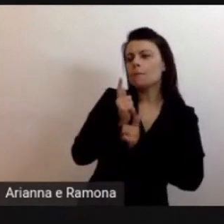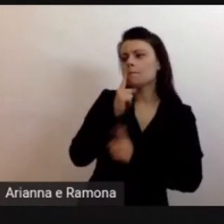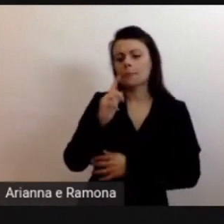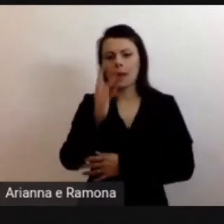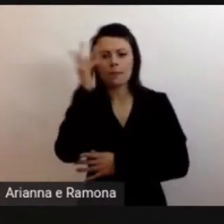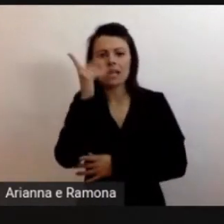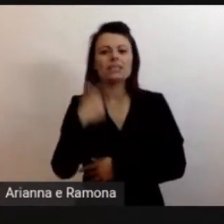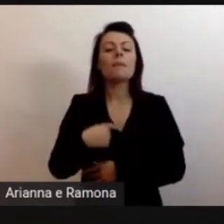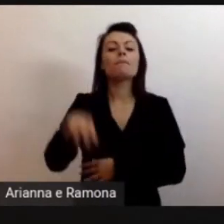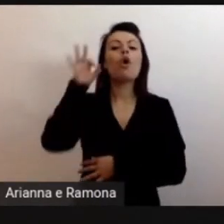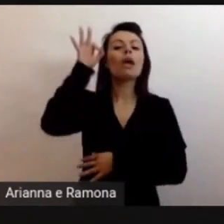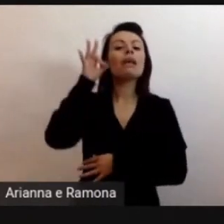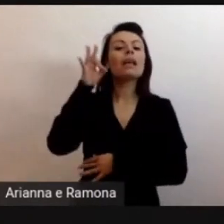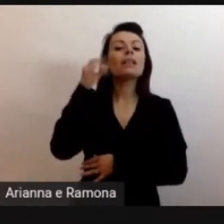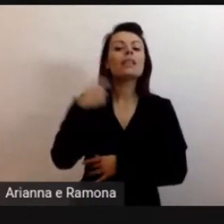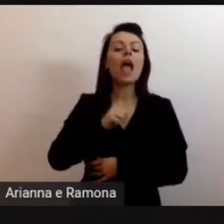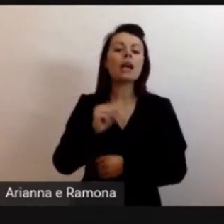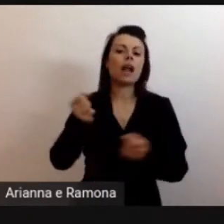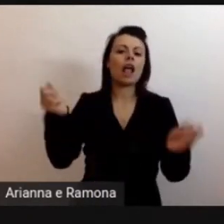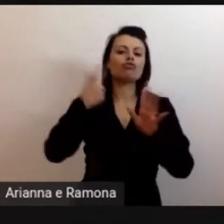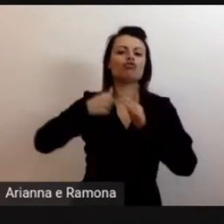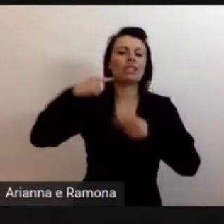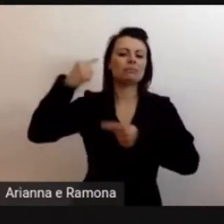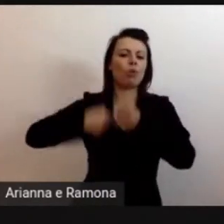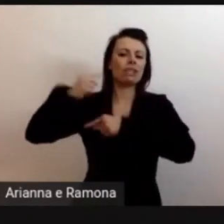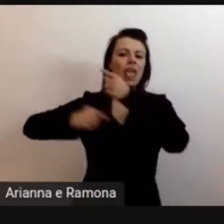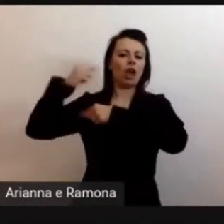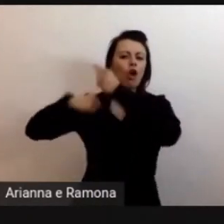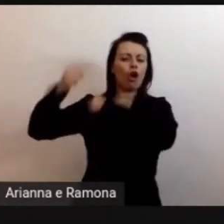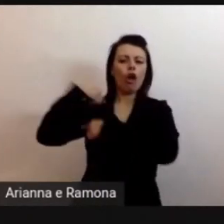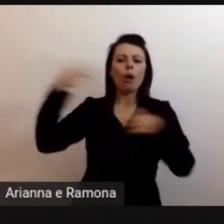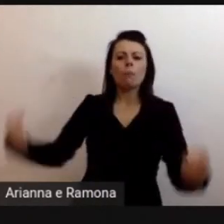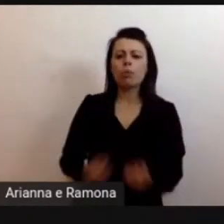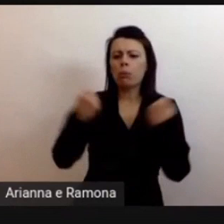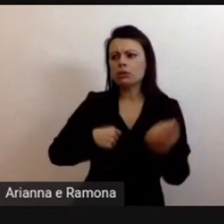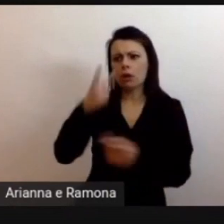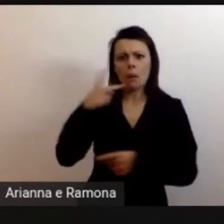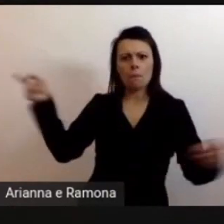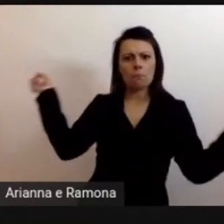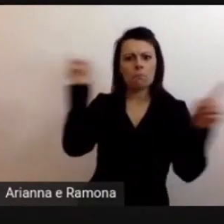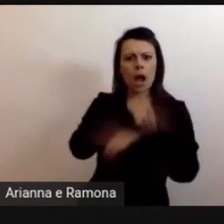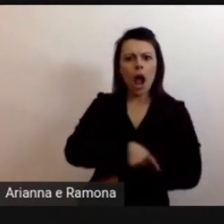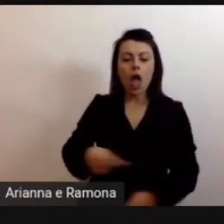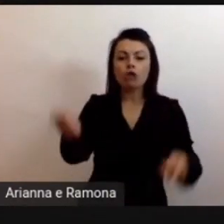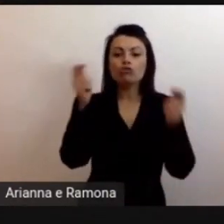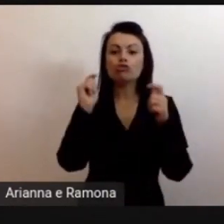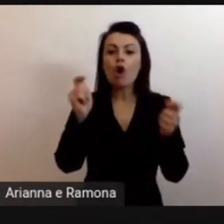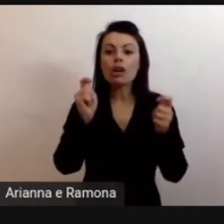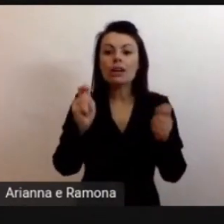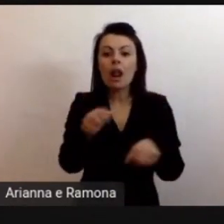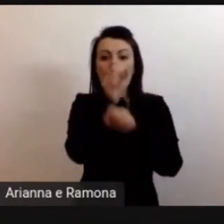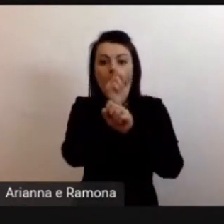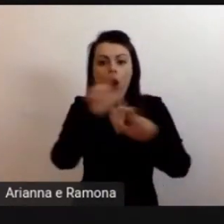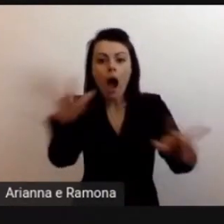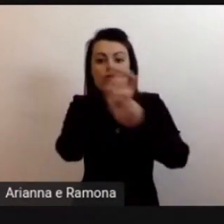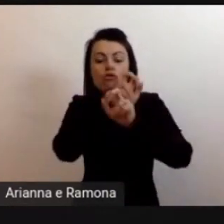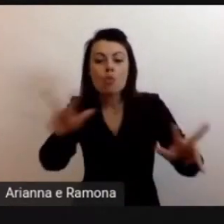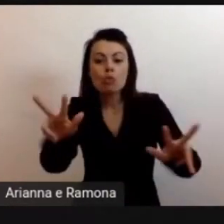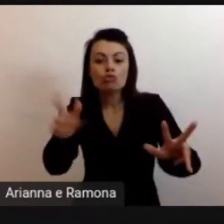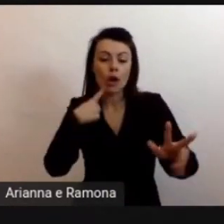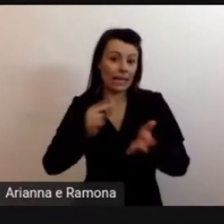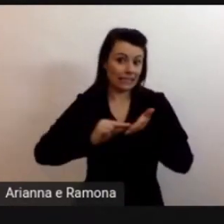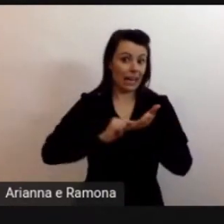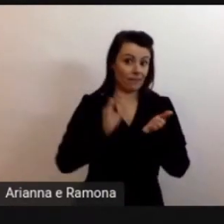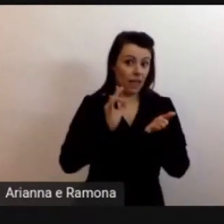dell'inghilterra del xviii secolo che sam artista fare annunci sui giornali è divenuto scriveva